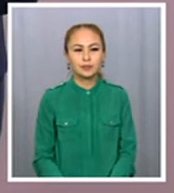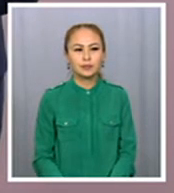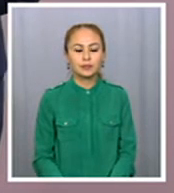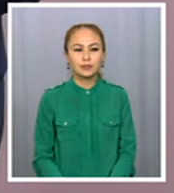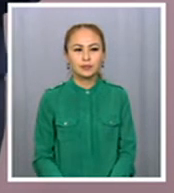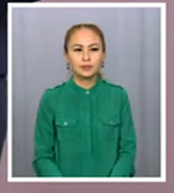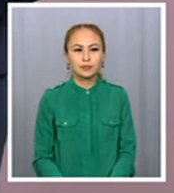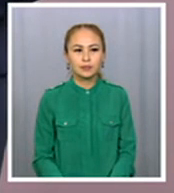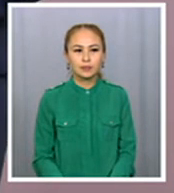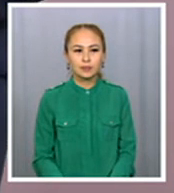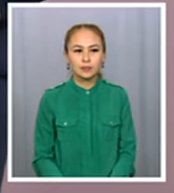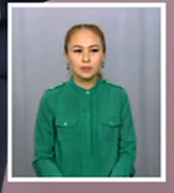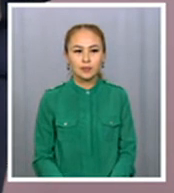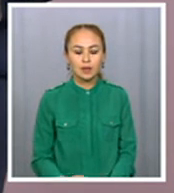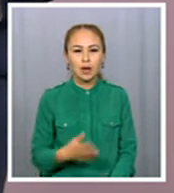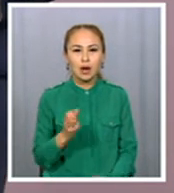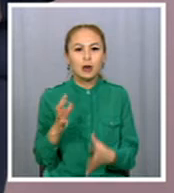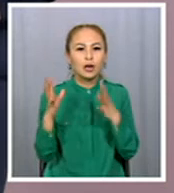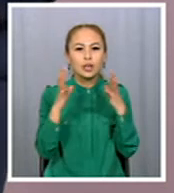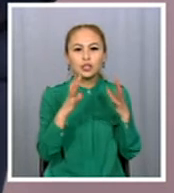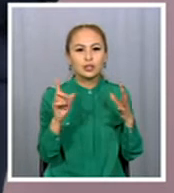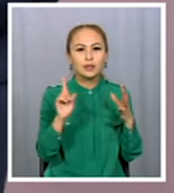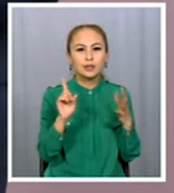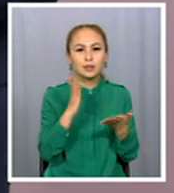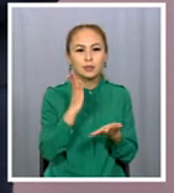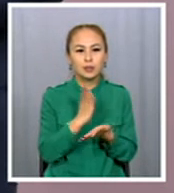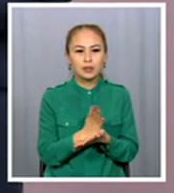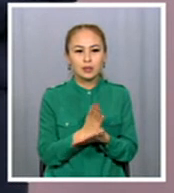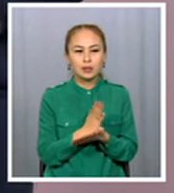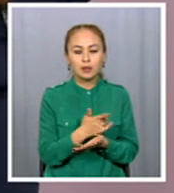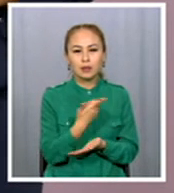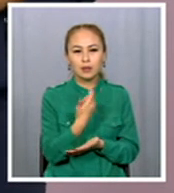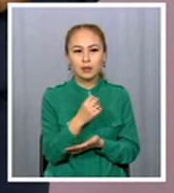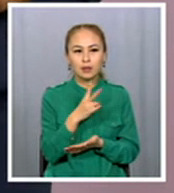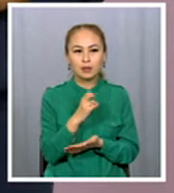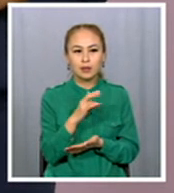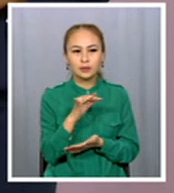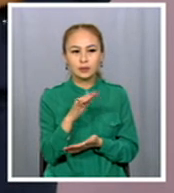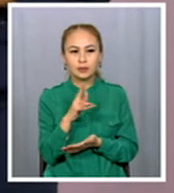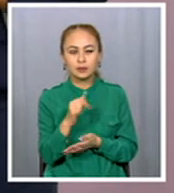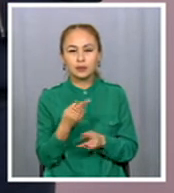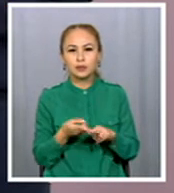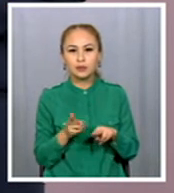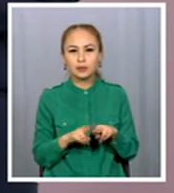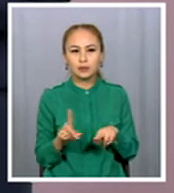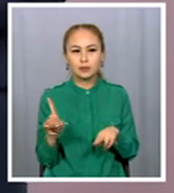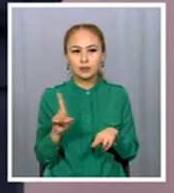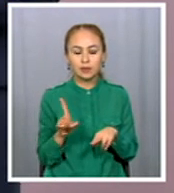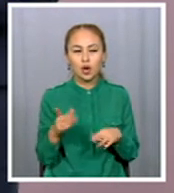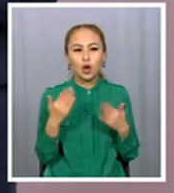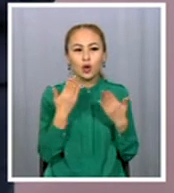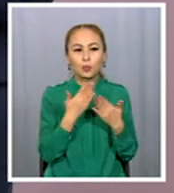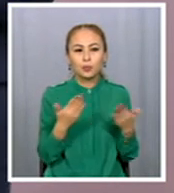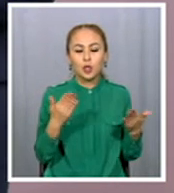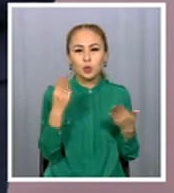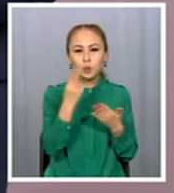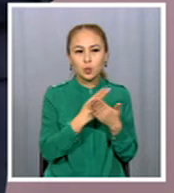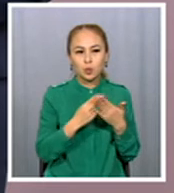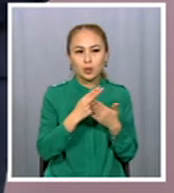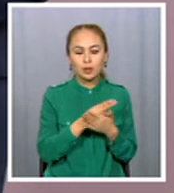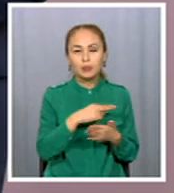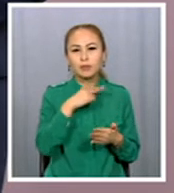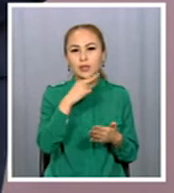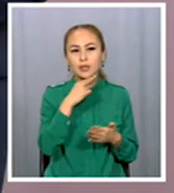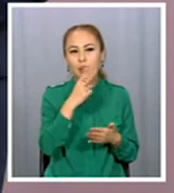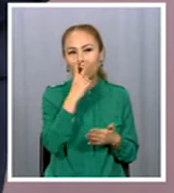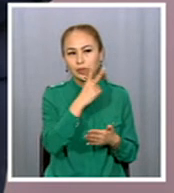Ал ғарышта не бар? Галактика деген не? Мына суретке назар